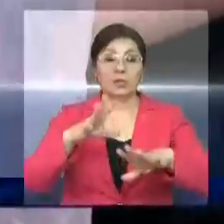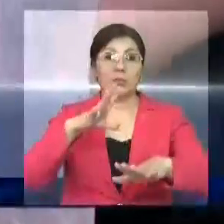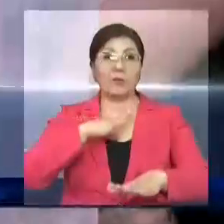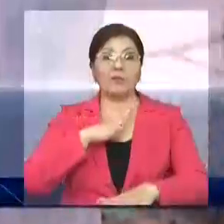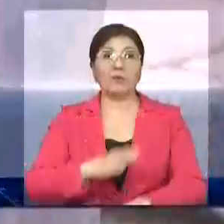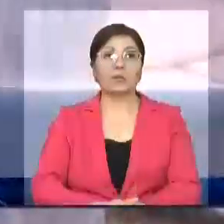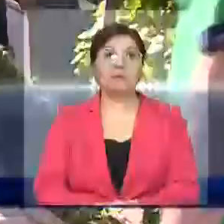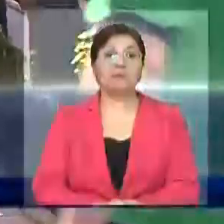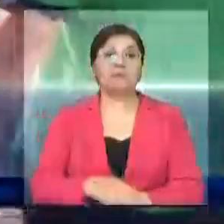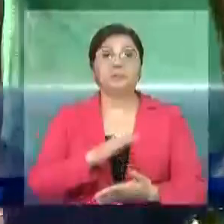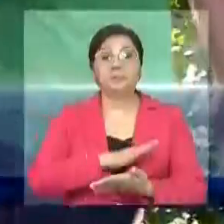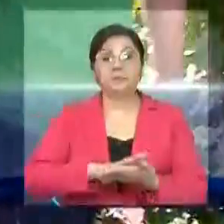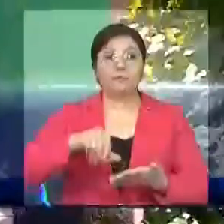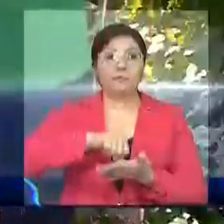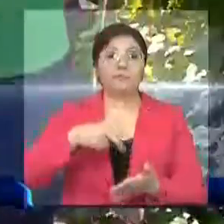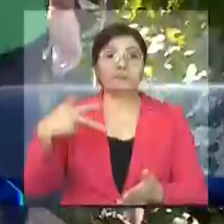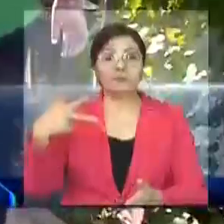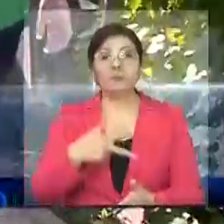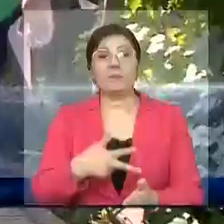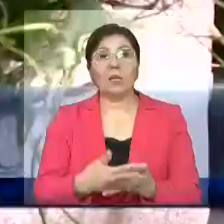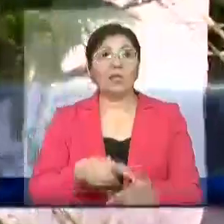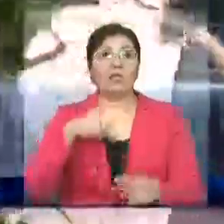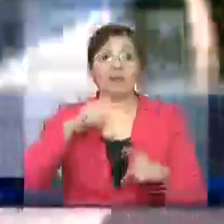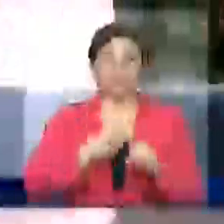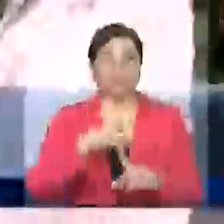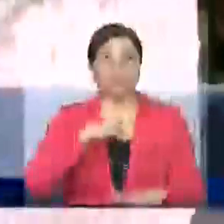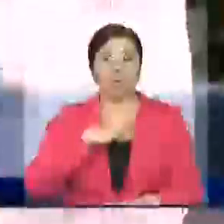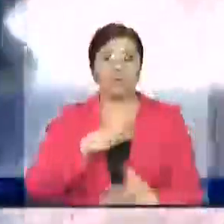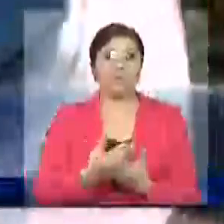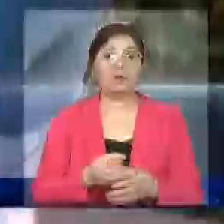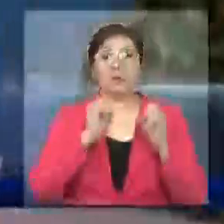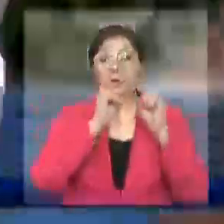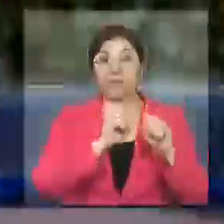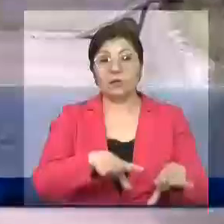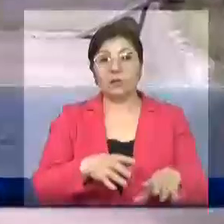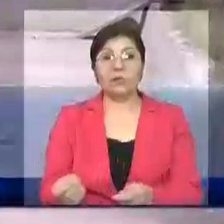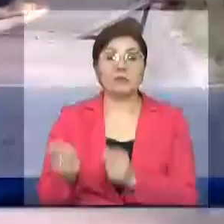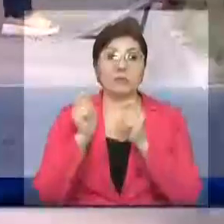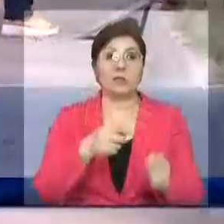водоемов. Для уборки территории привлечено 3800 единиц техники. На полигон твердых бытовых отходов